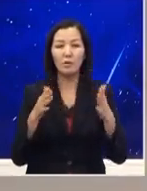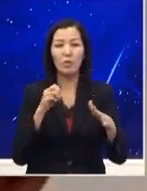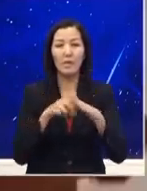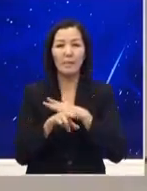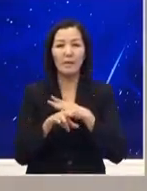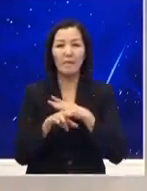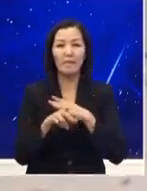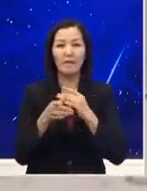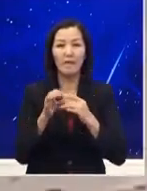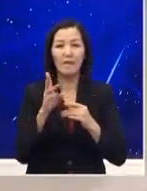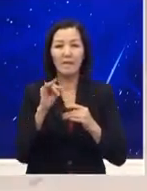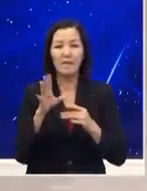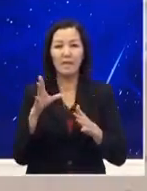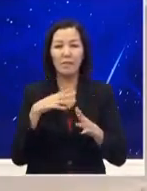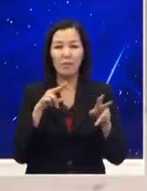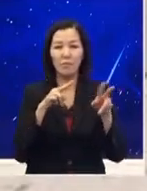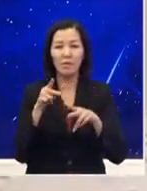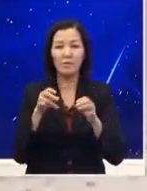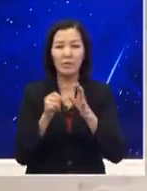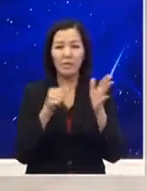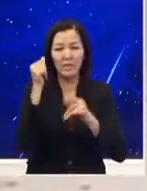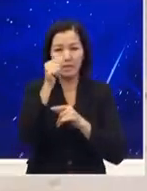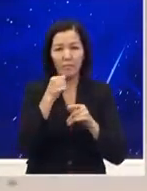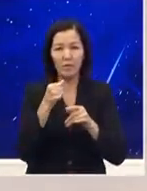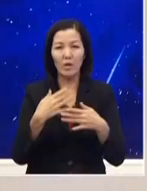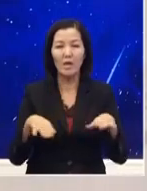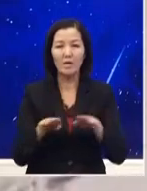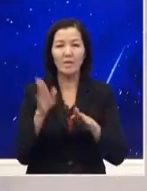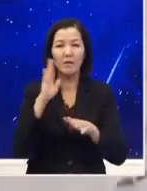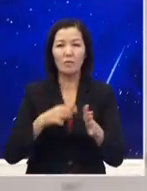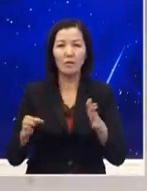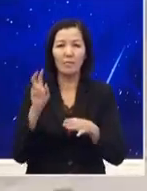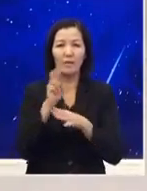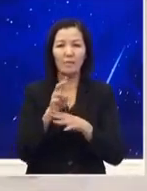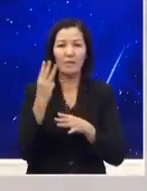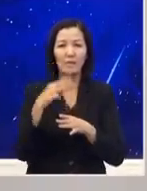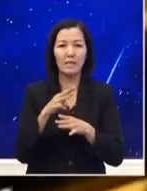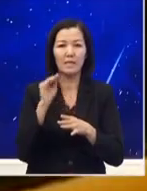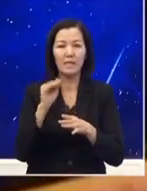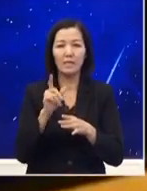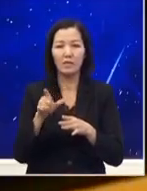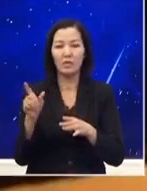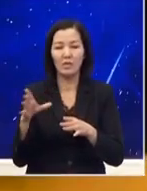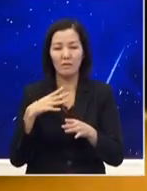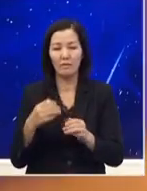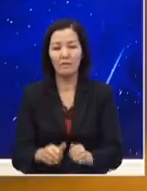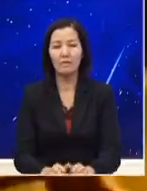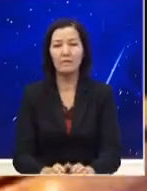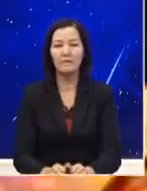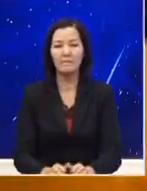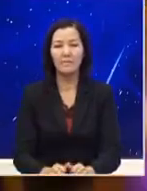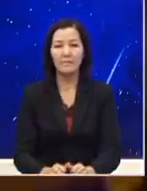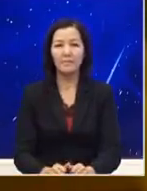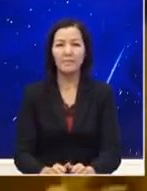наплыв мигрантов в Гран-Канаре наблюдался в 2006 году. Тогда на острова прибыло больше 30 тысяч нелегалов.